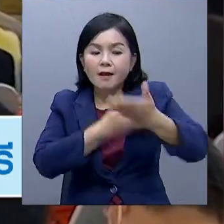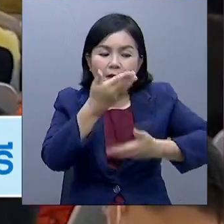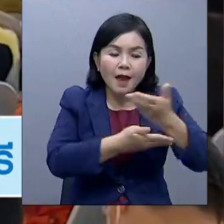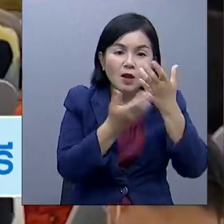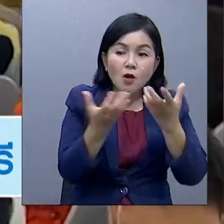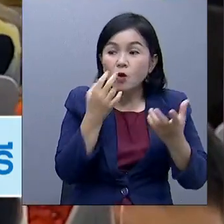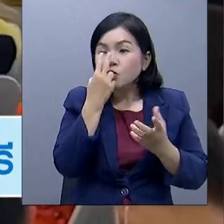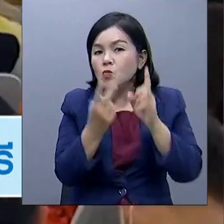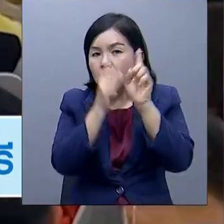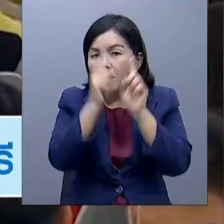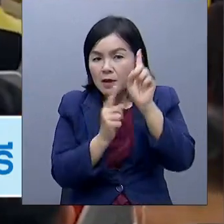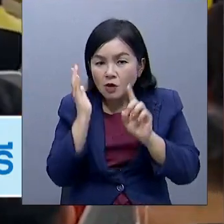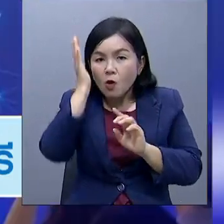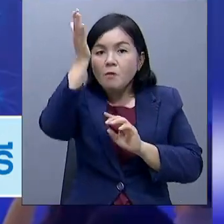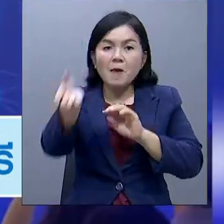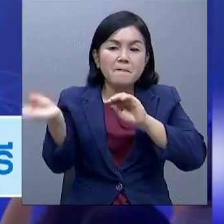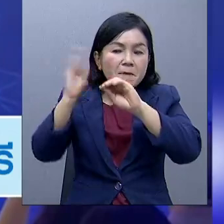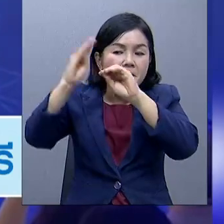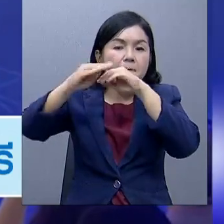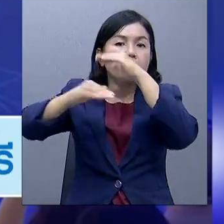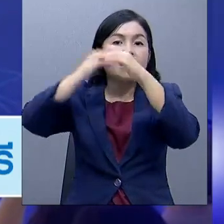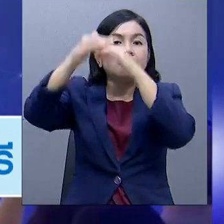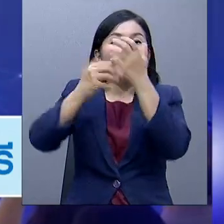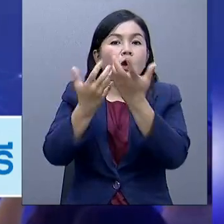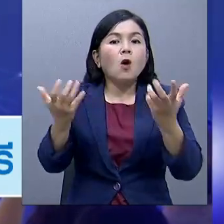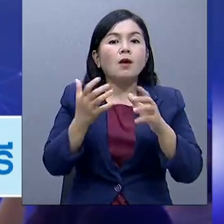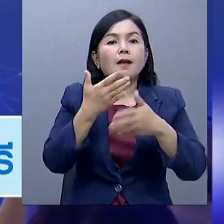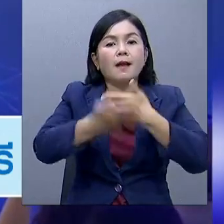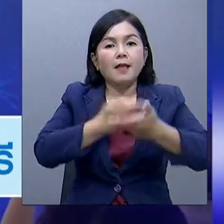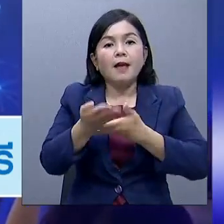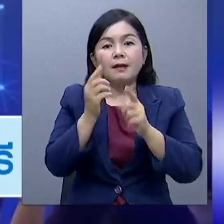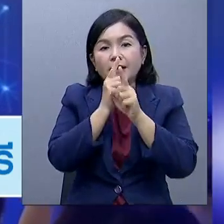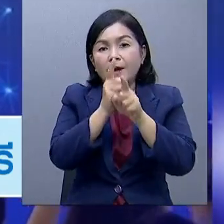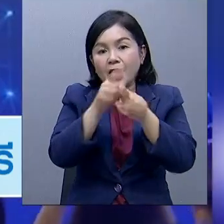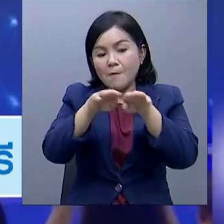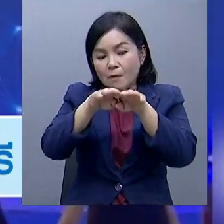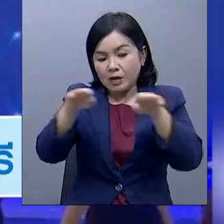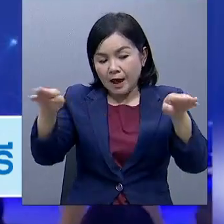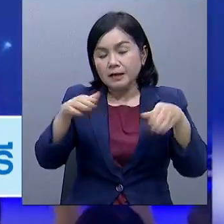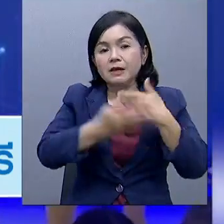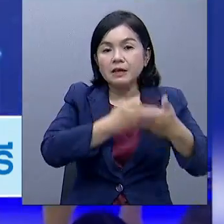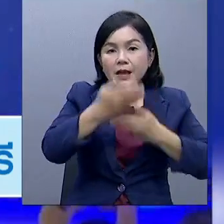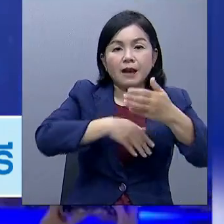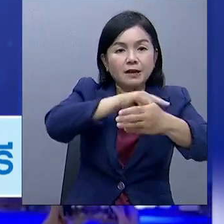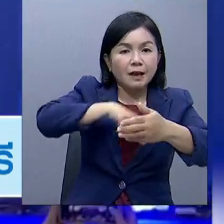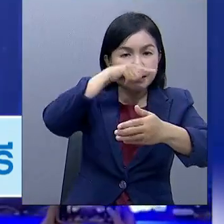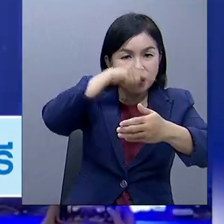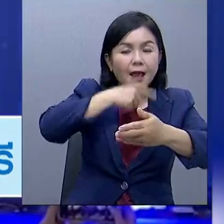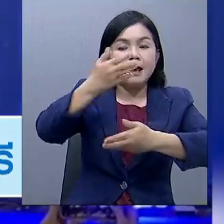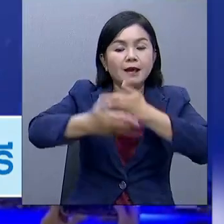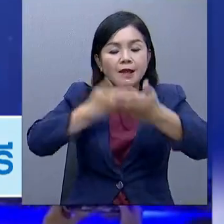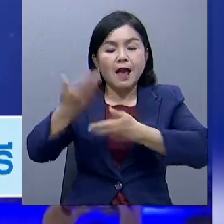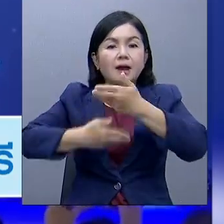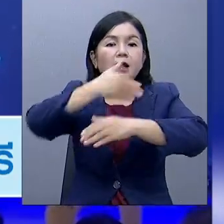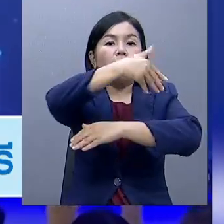ล่านี้ไปพัฒนาต่อยอดผลิตภัณฑ์ให้สอดคล้องกับทางมาตรฐานและความต้องการของตลาดทั้งในและก็ต่างประเทศรวมถึงผู้บริโภ